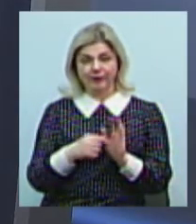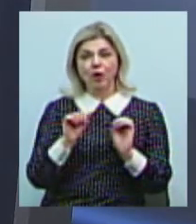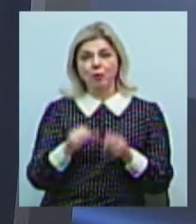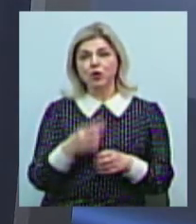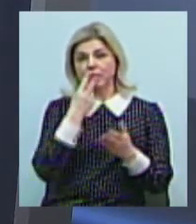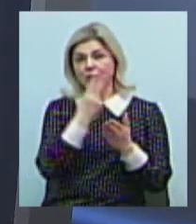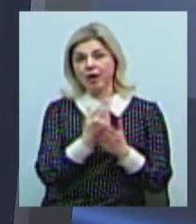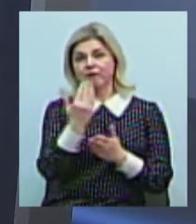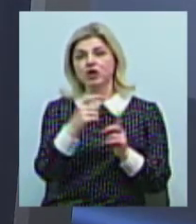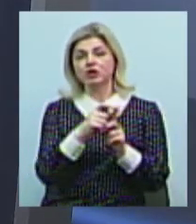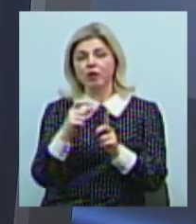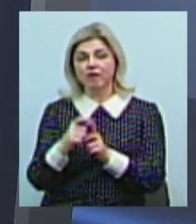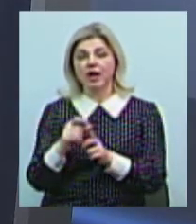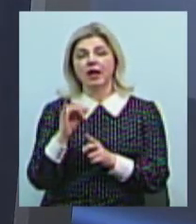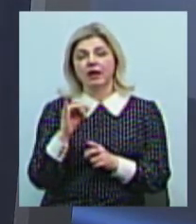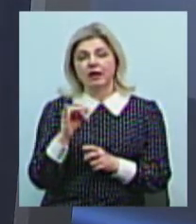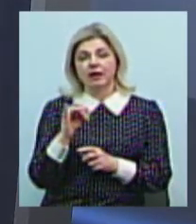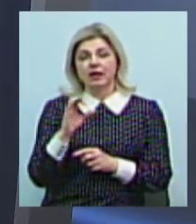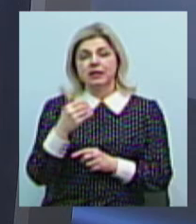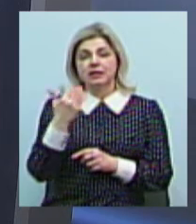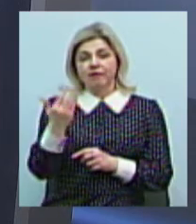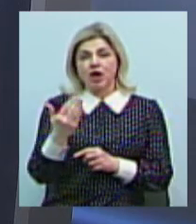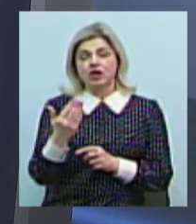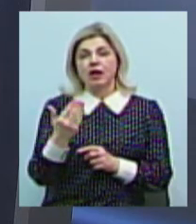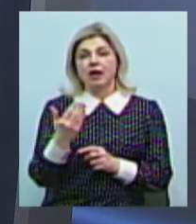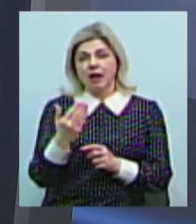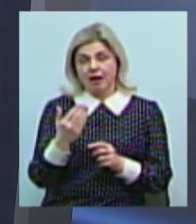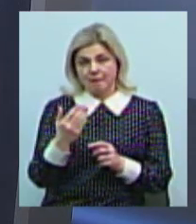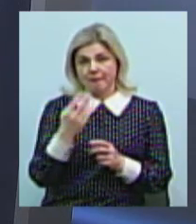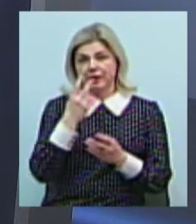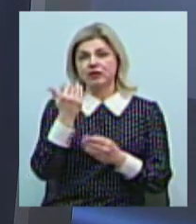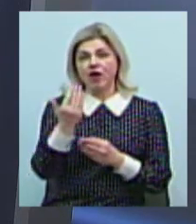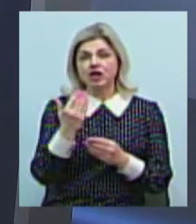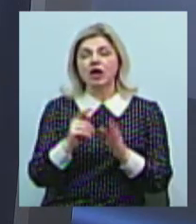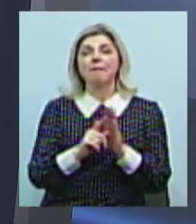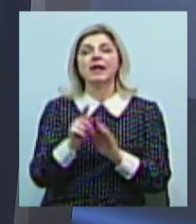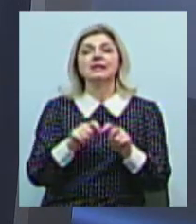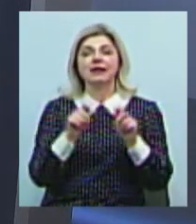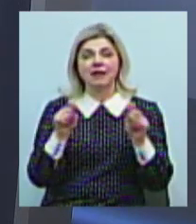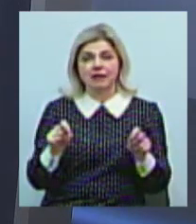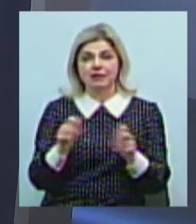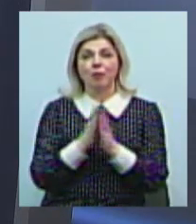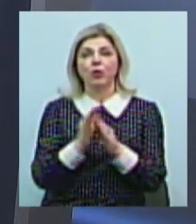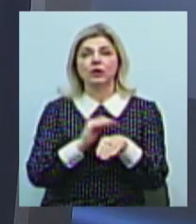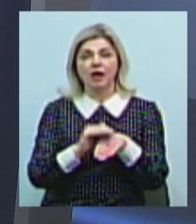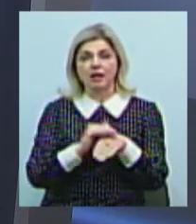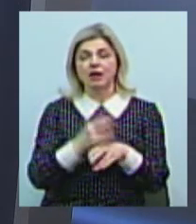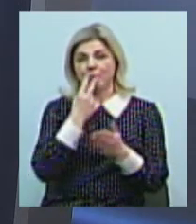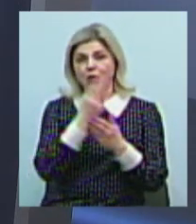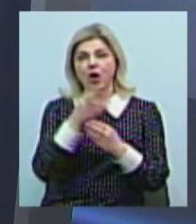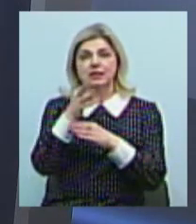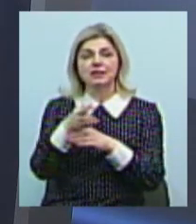слова і елементами інфографіки з вашої презентації. Будь ласка, я прошу показати перший слайд